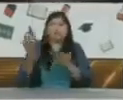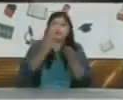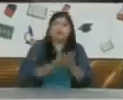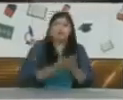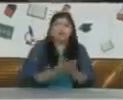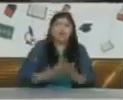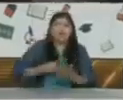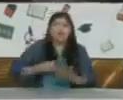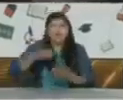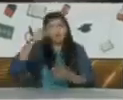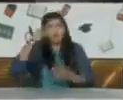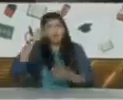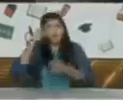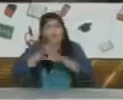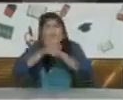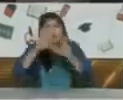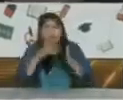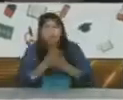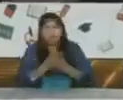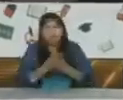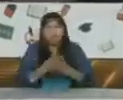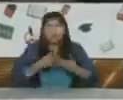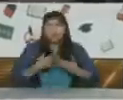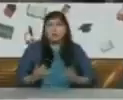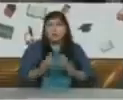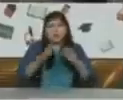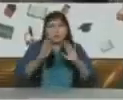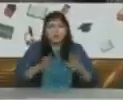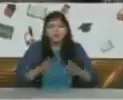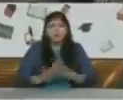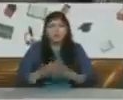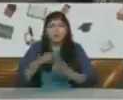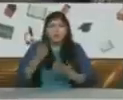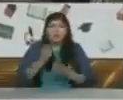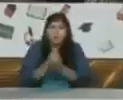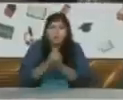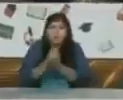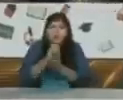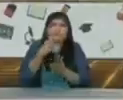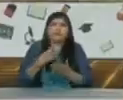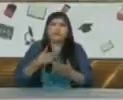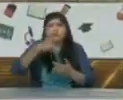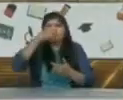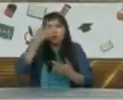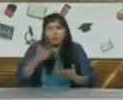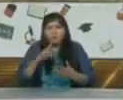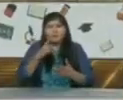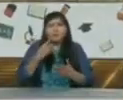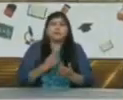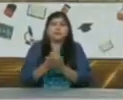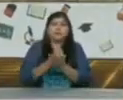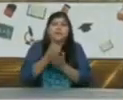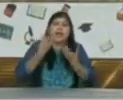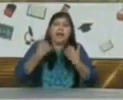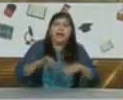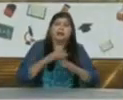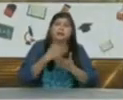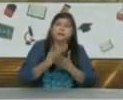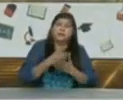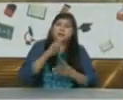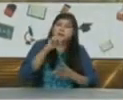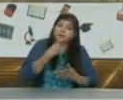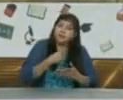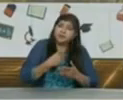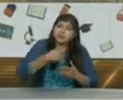माइंड फ्रेश है, आप खुद फ्रेश हैं, उसको अटेंड करने का प्रयास कीजिए। जब कठिन को अटेंड